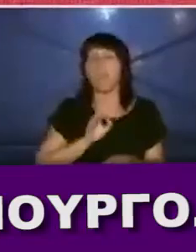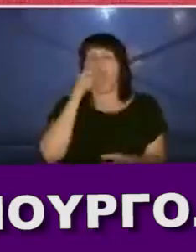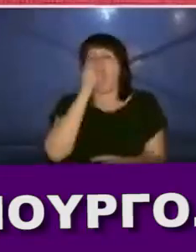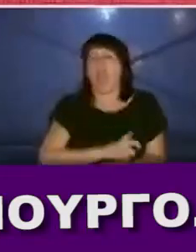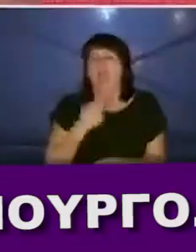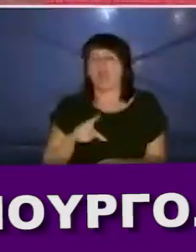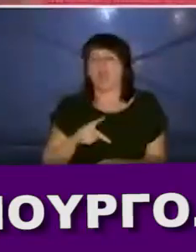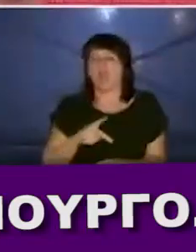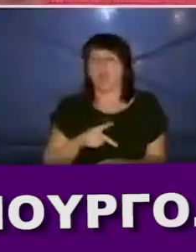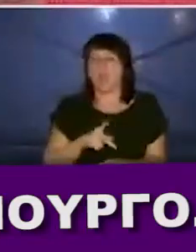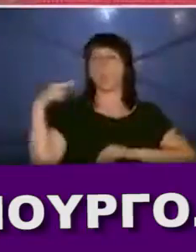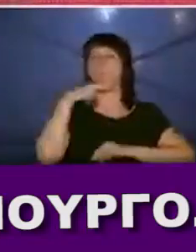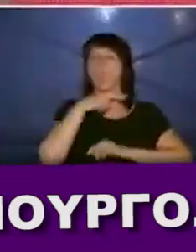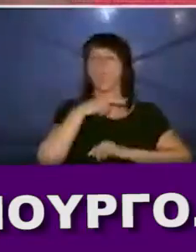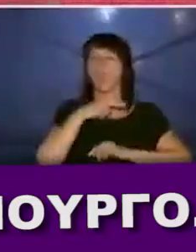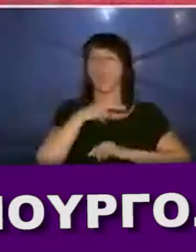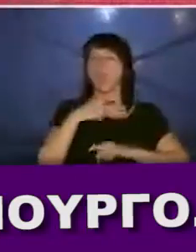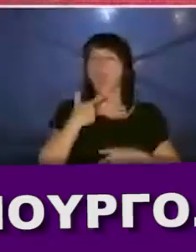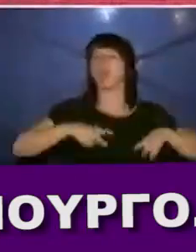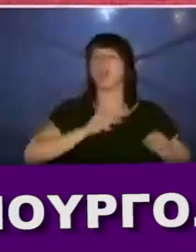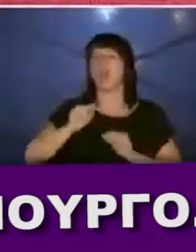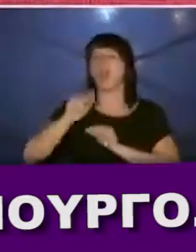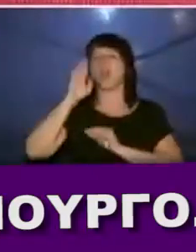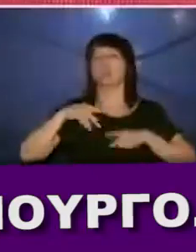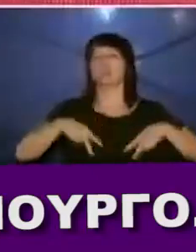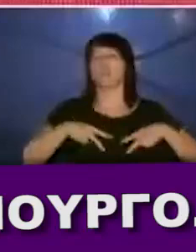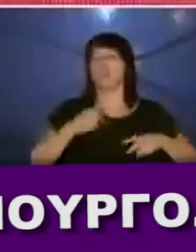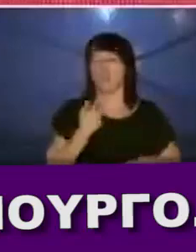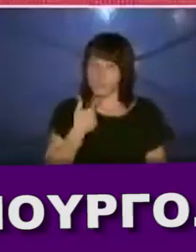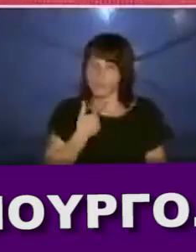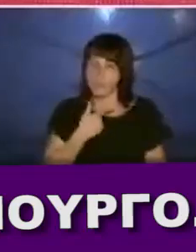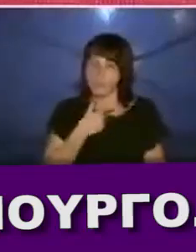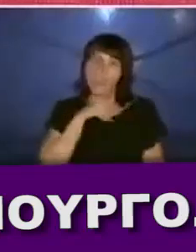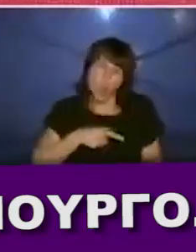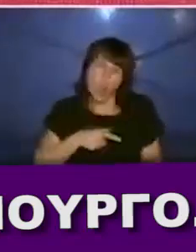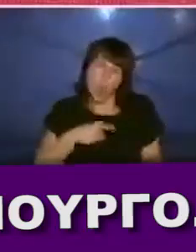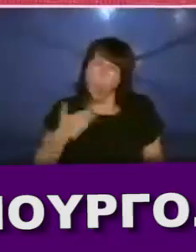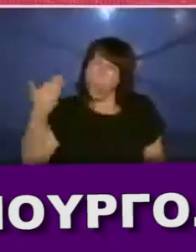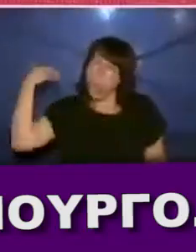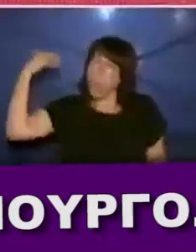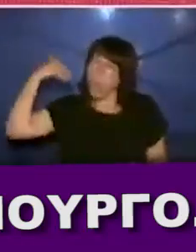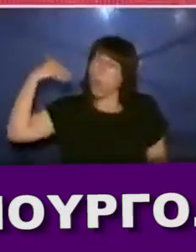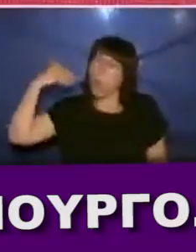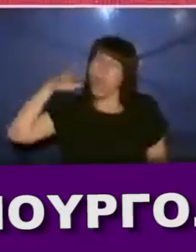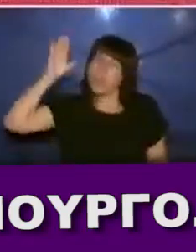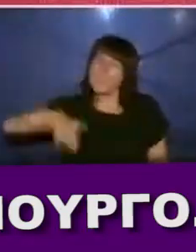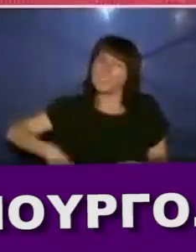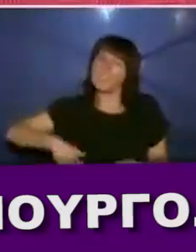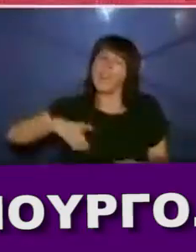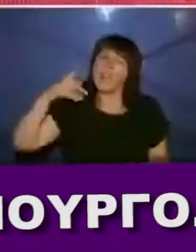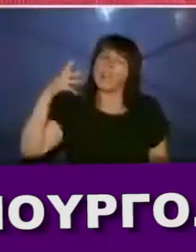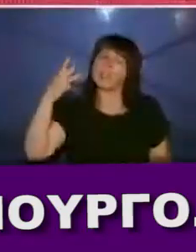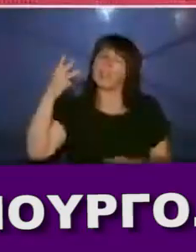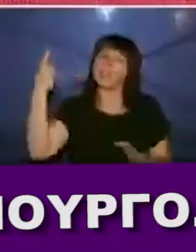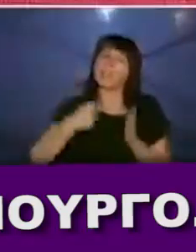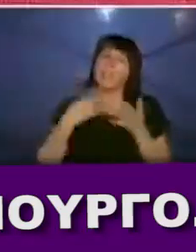του όχι σε πρωθυπουργό, αλλά σε κυβερνήτη. Είχε να ακουστεί αυτό από τα τέλη της δεκαετίας του